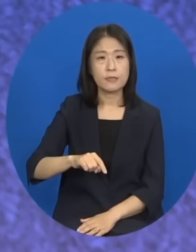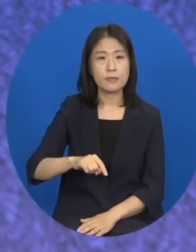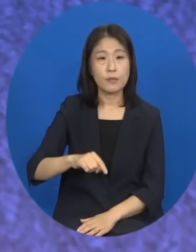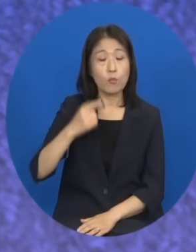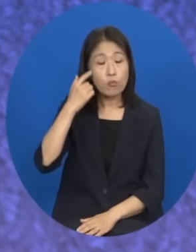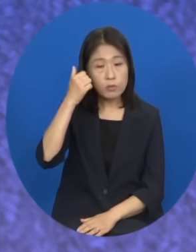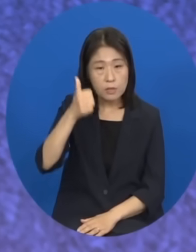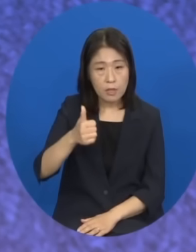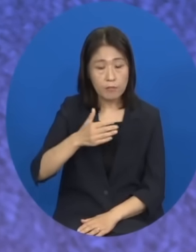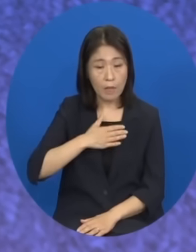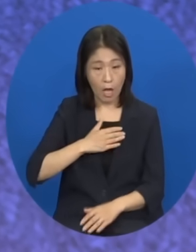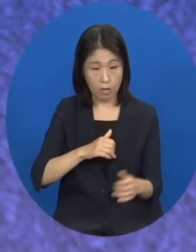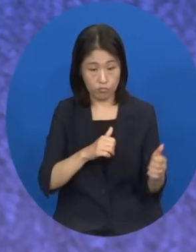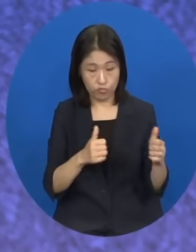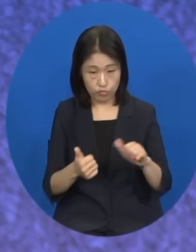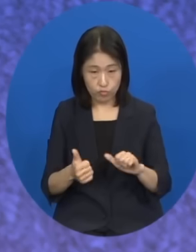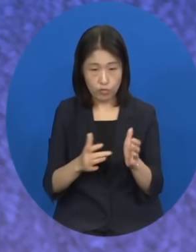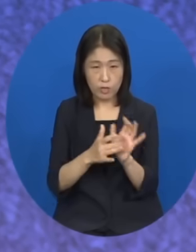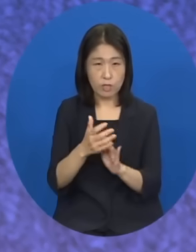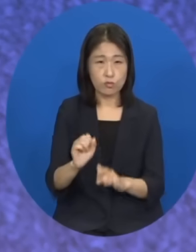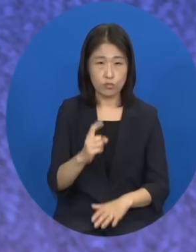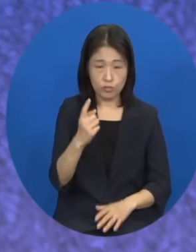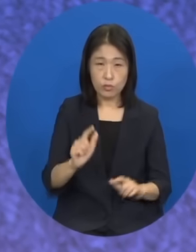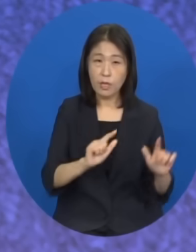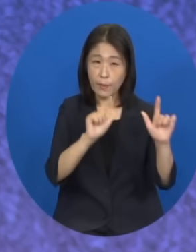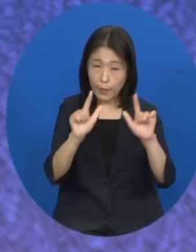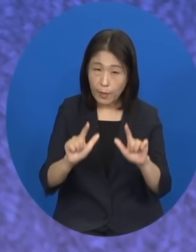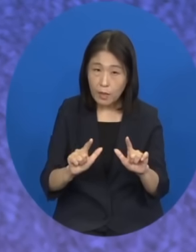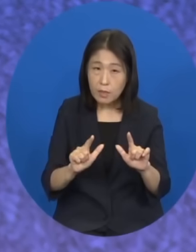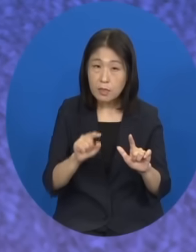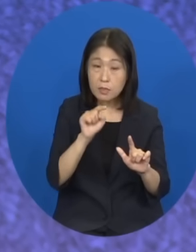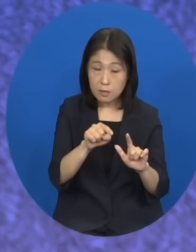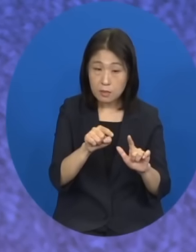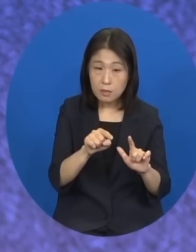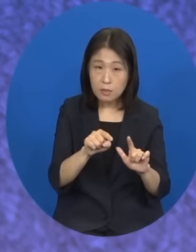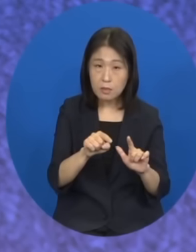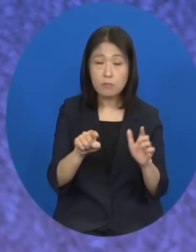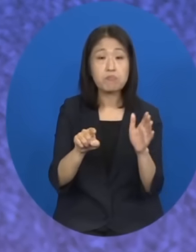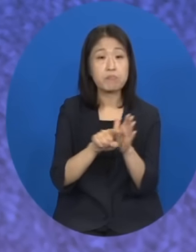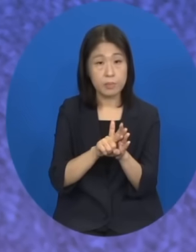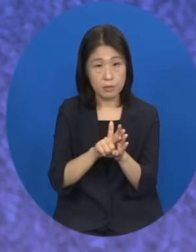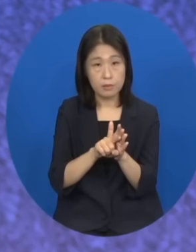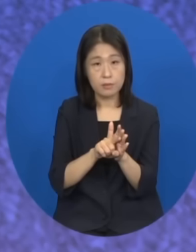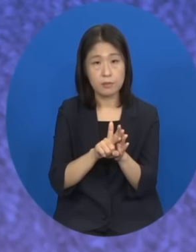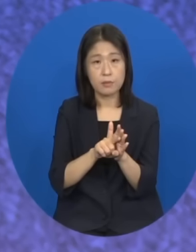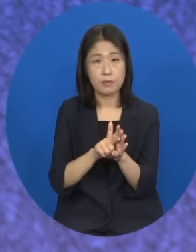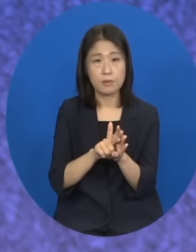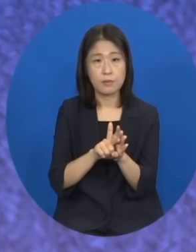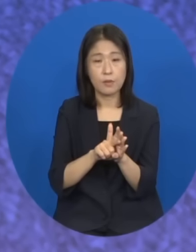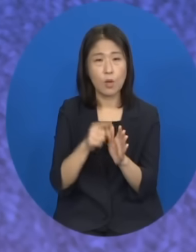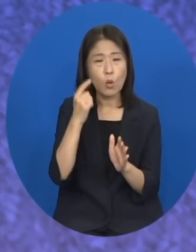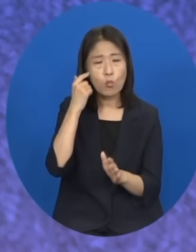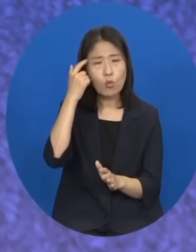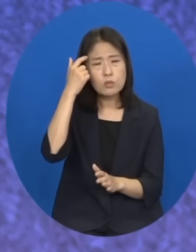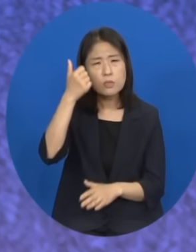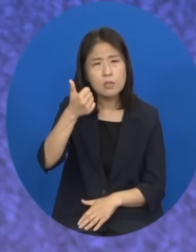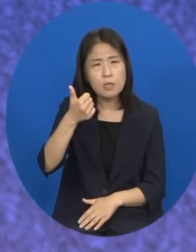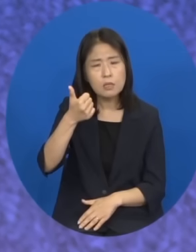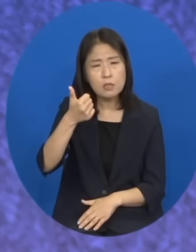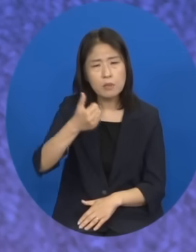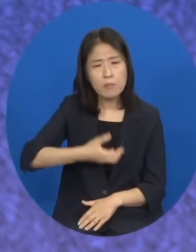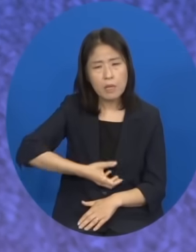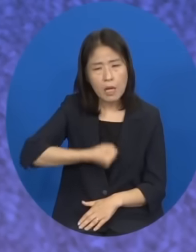목사님이 늘 나는 죽고 예수로 산다고 하시는데 그런 믿음을 목사님은 어떻게